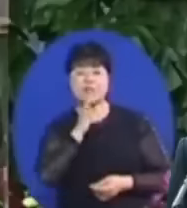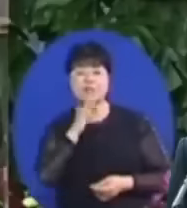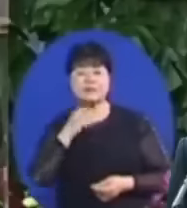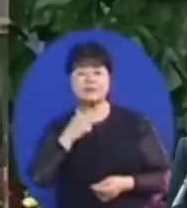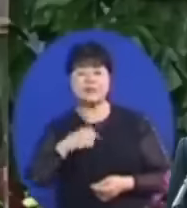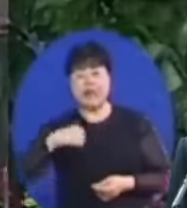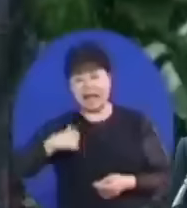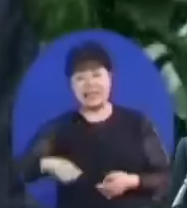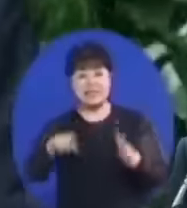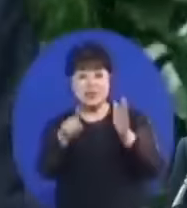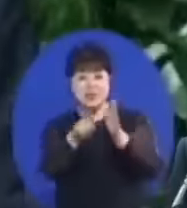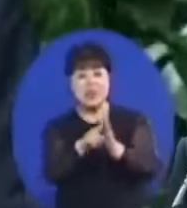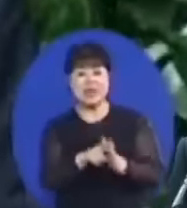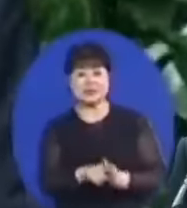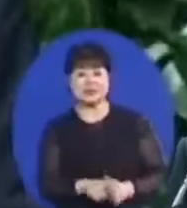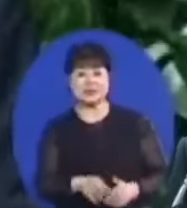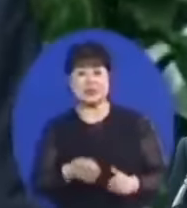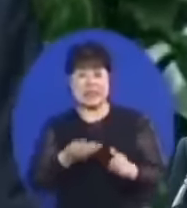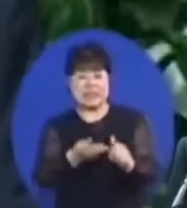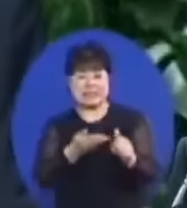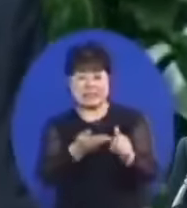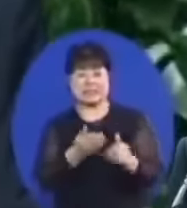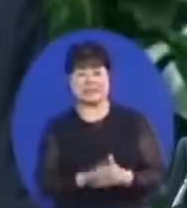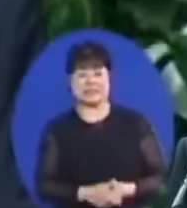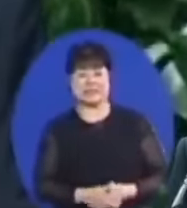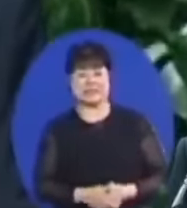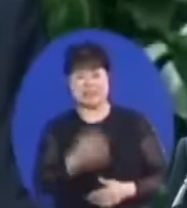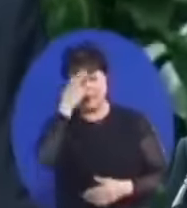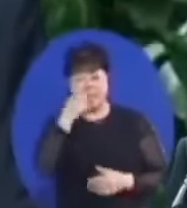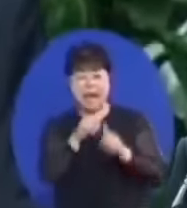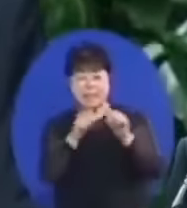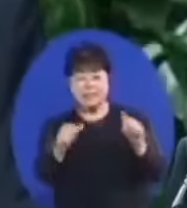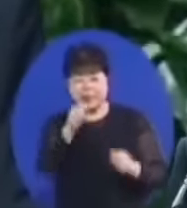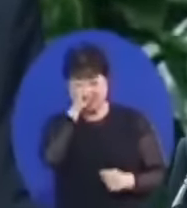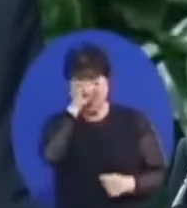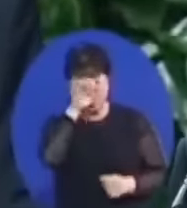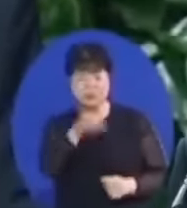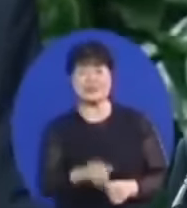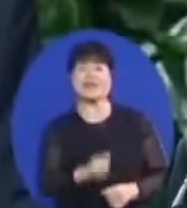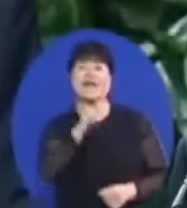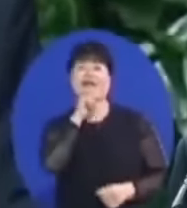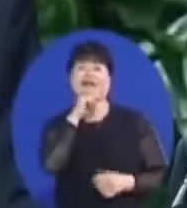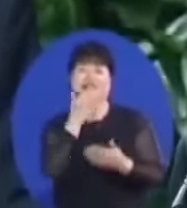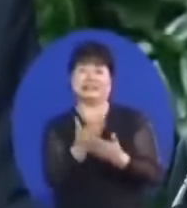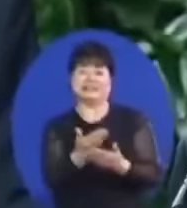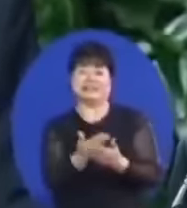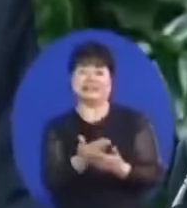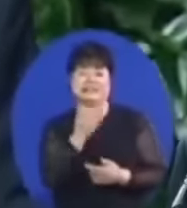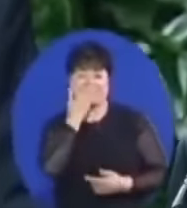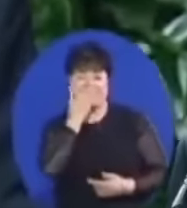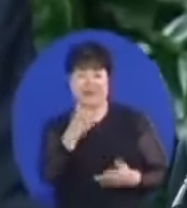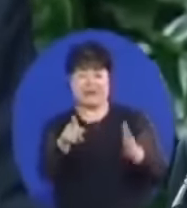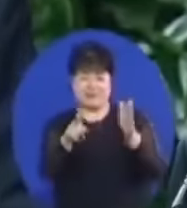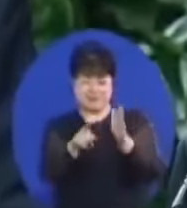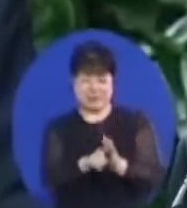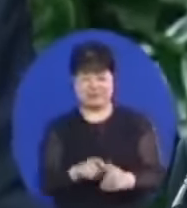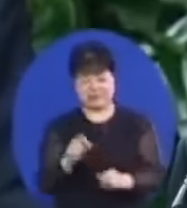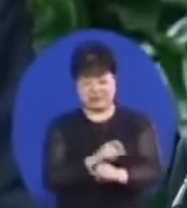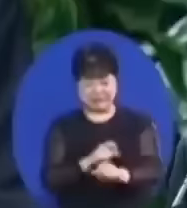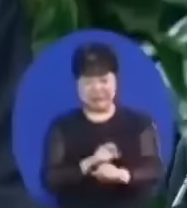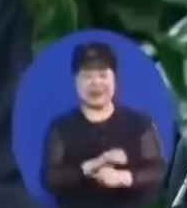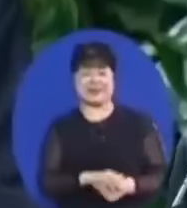자기 아들을 위해서 힘을 많이 쓴 것 같습니다. 바디메오가 좋은 자리에 동냥을 할 수 있게 되었고 또